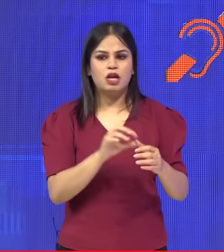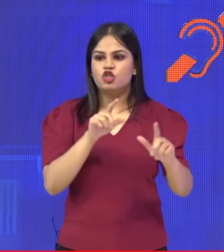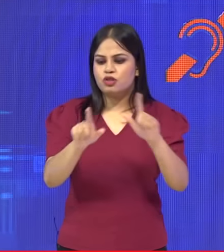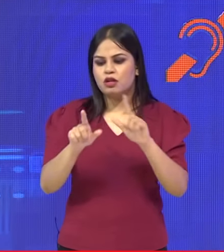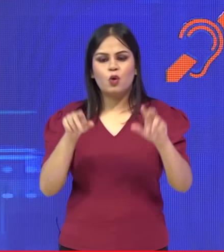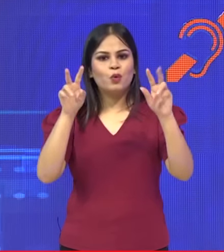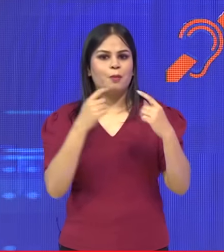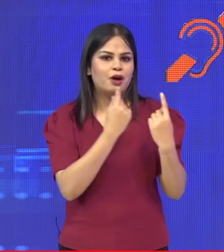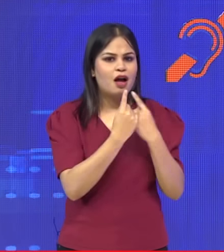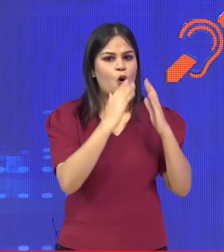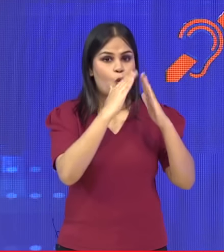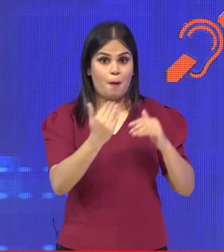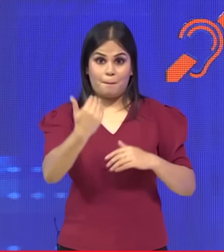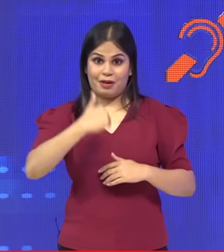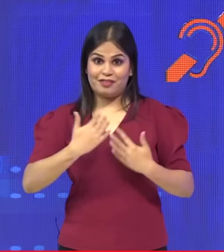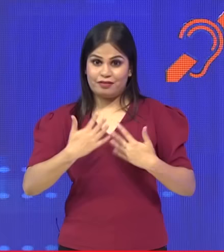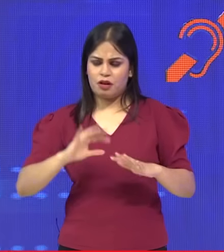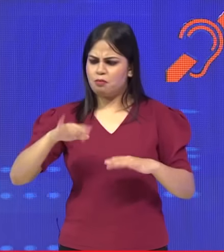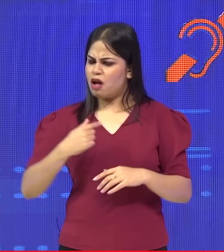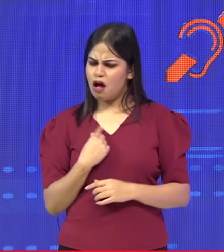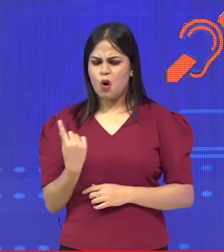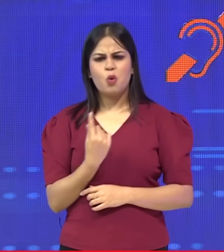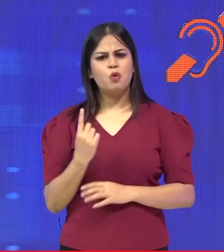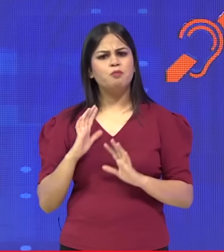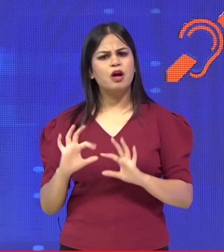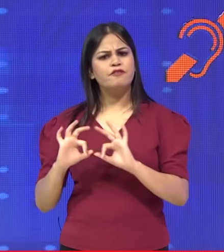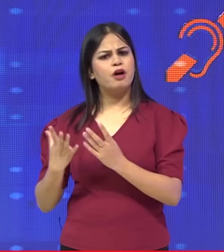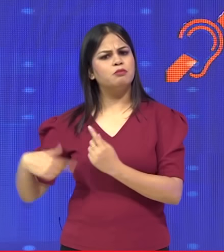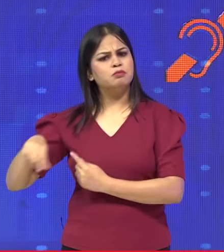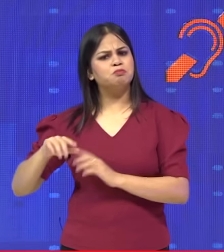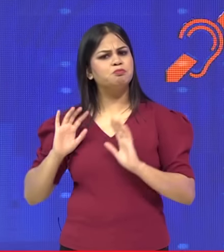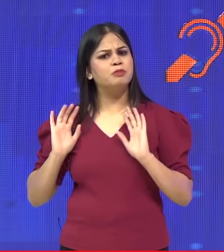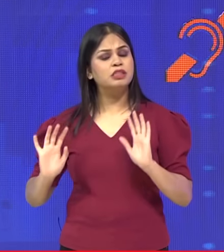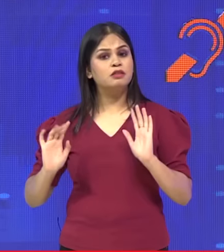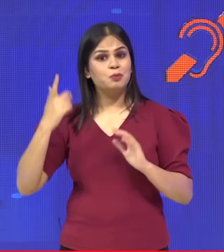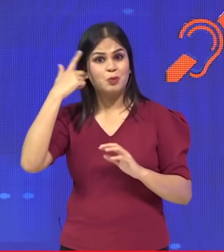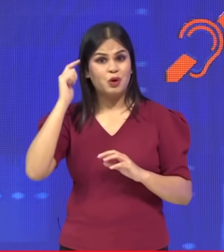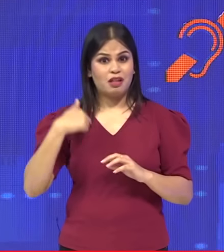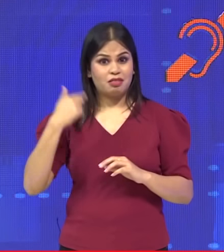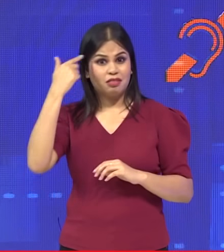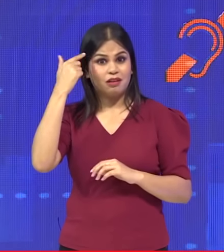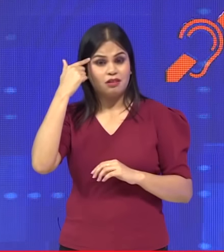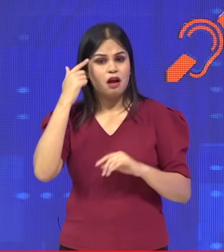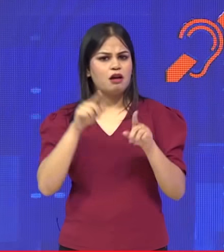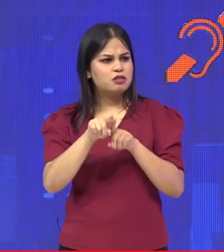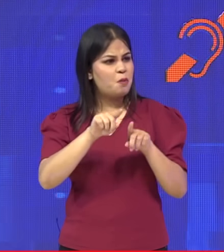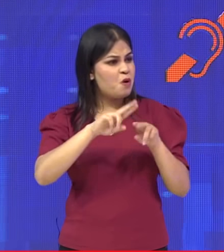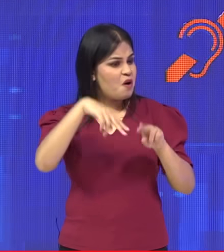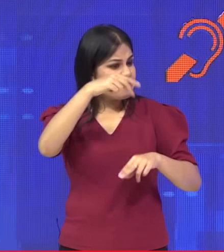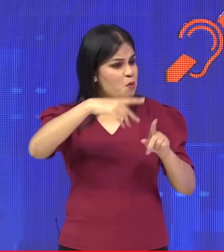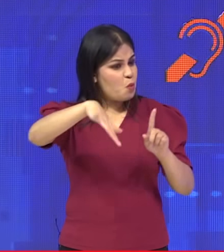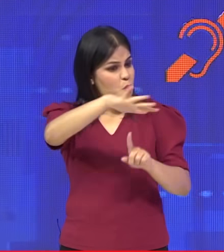बातें करता हूं घर पे आता हूं और बस मैं हूं और फैमिली है तो यह नहीं की मैं इंडस्ट्री